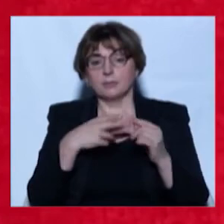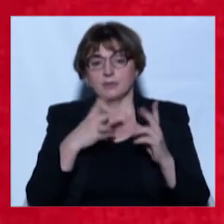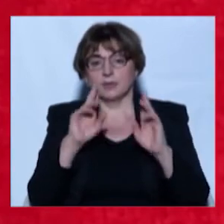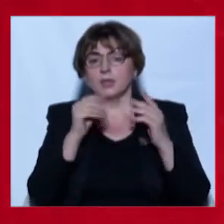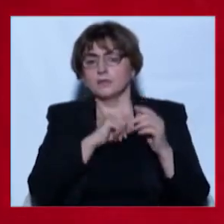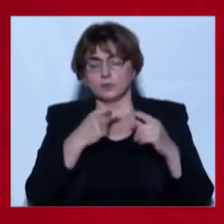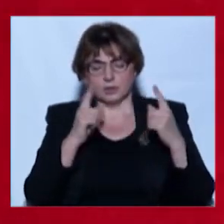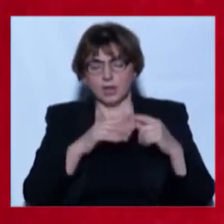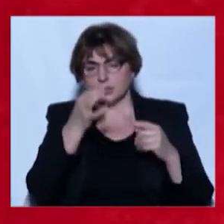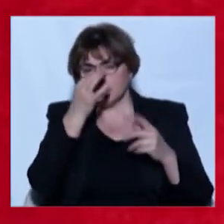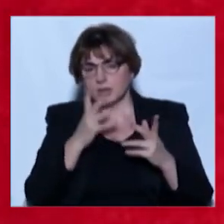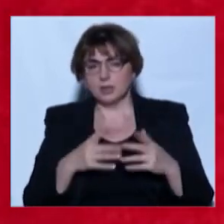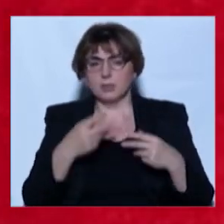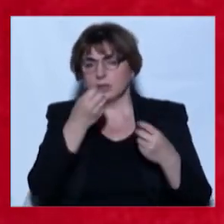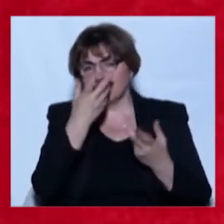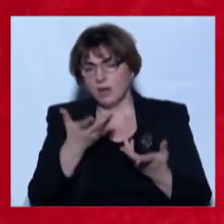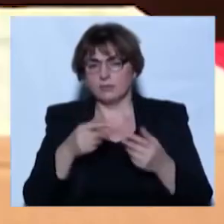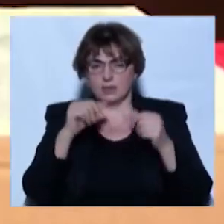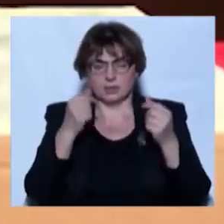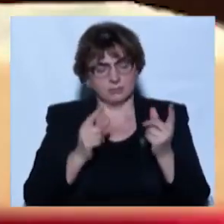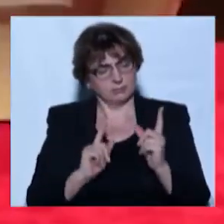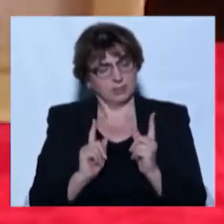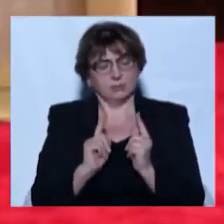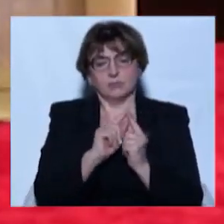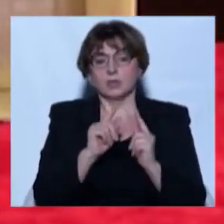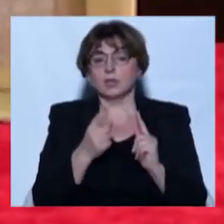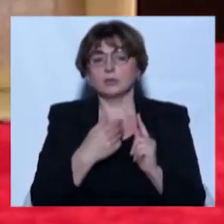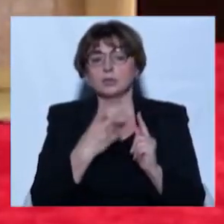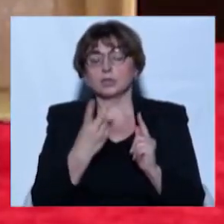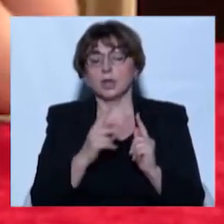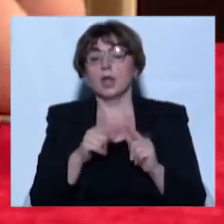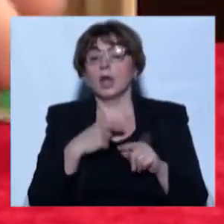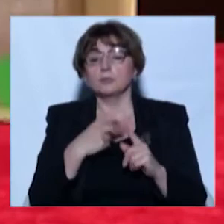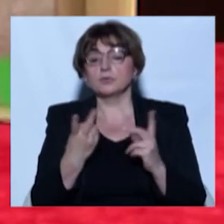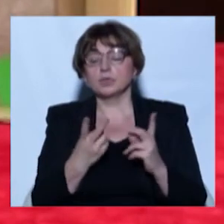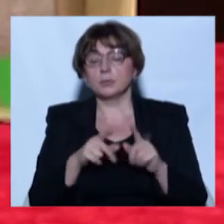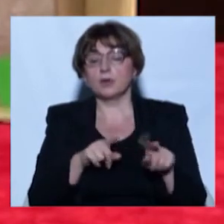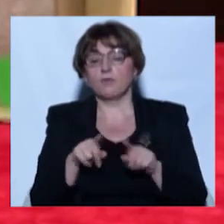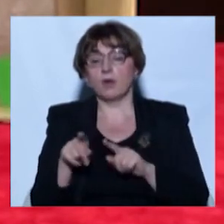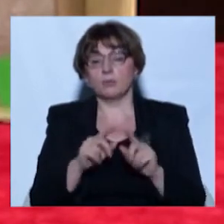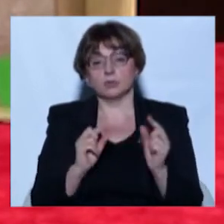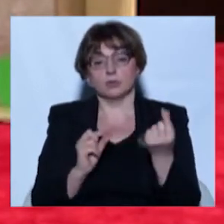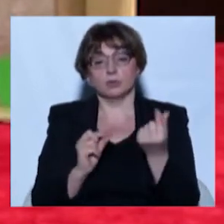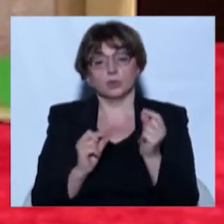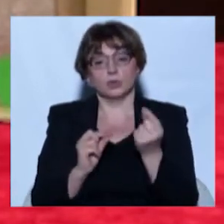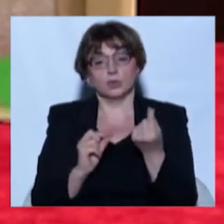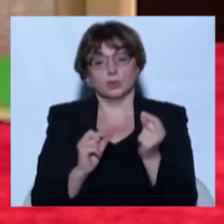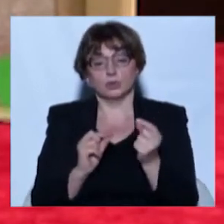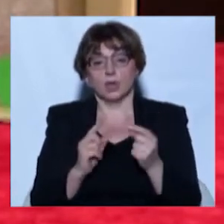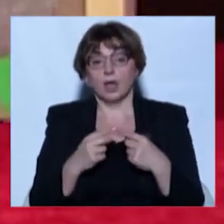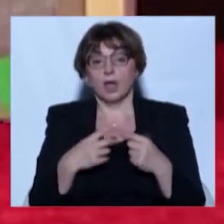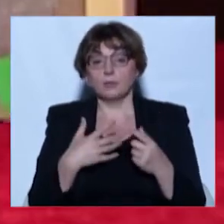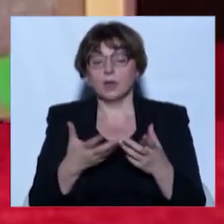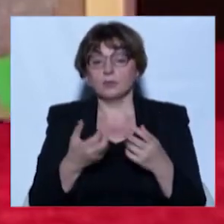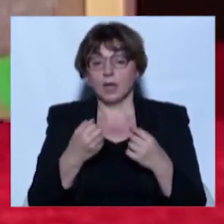გამოჭრილ ფიგურებს. Ეს საჭიროა იმისთვის, რომ ამოძრაოთ თოჯინები. Ამის შემდეგ უნდა აიღოთ